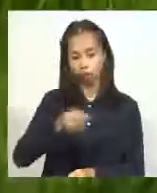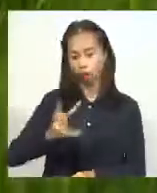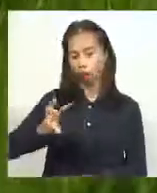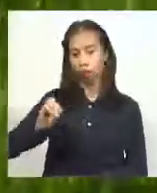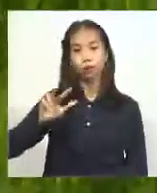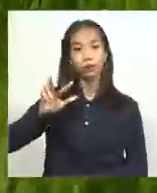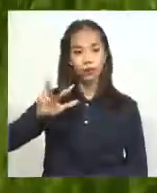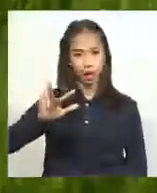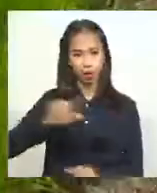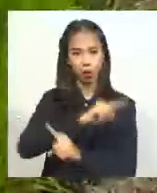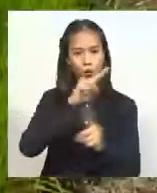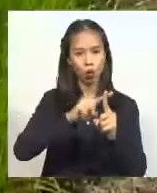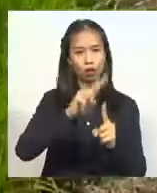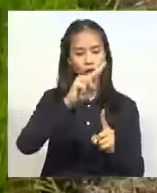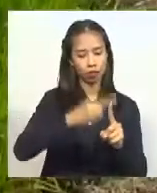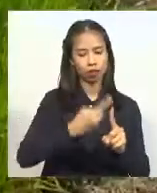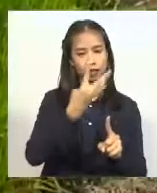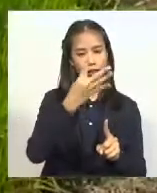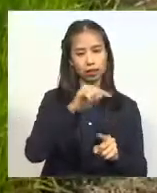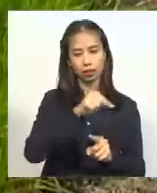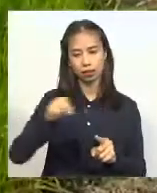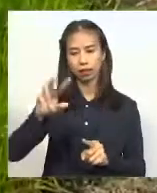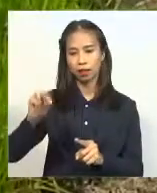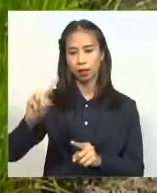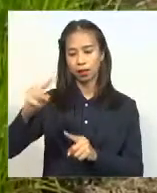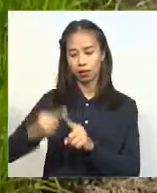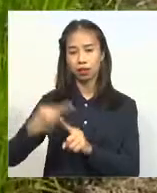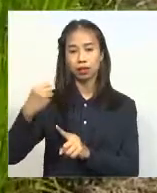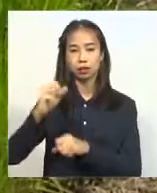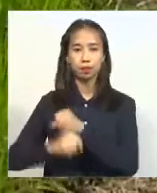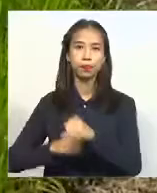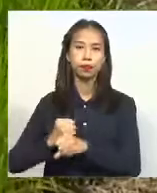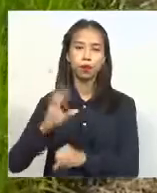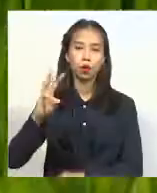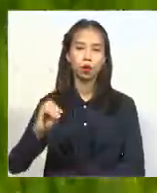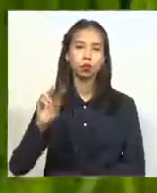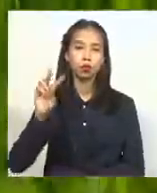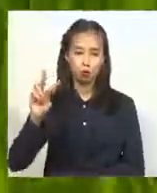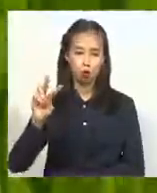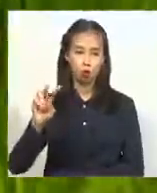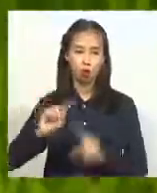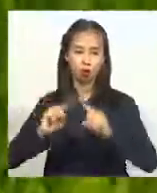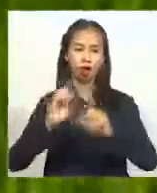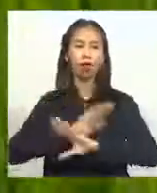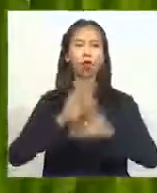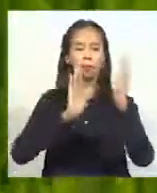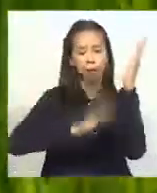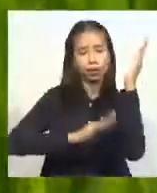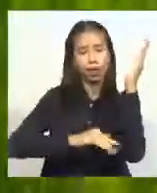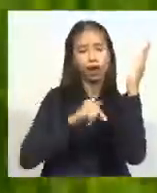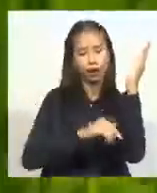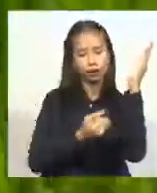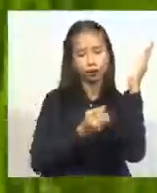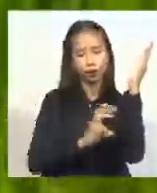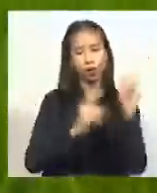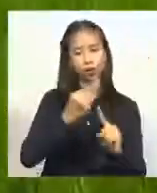63ระหว่างวันที่1เมษายนถึง31ตุลาคม2,562ยกเว้นภาคใต้วันที่16มิถุนาย